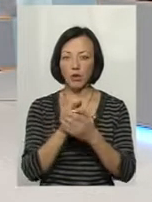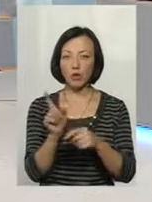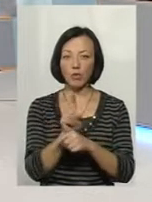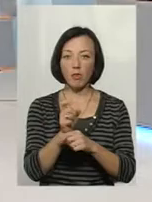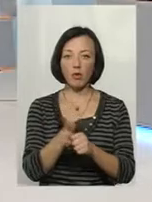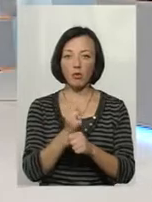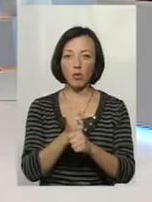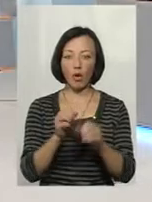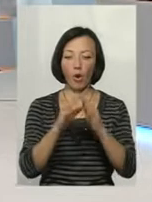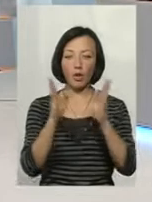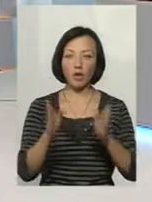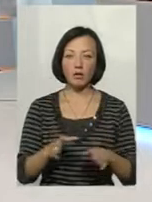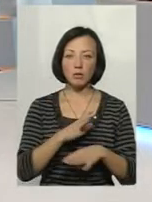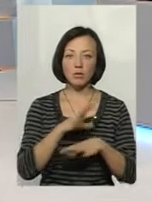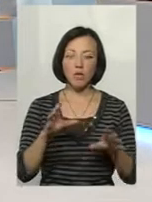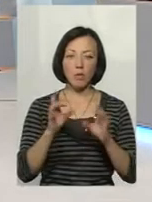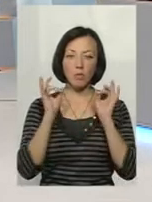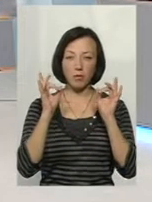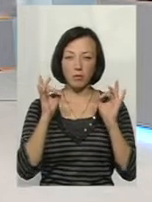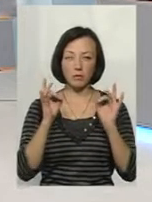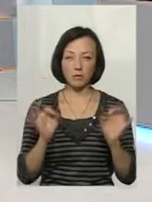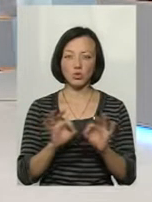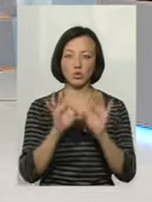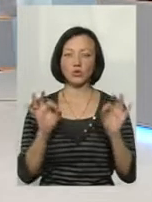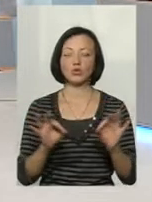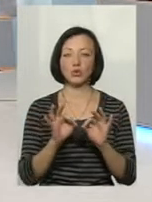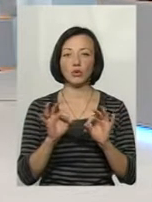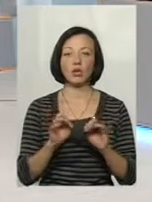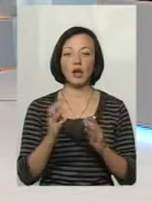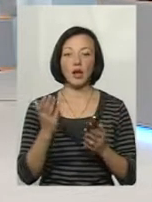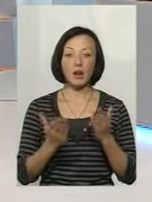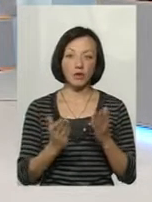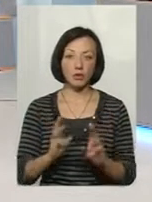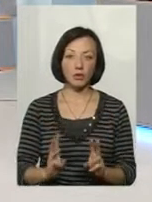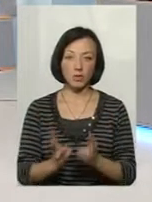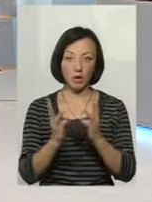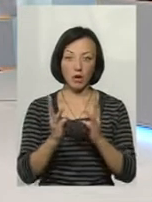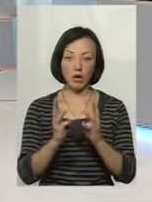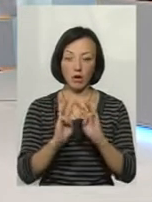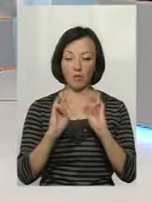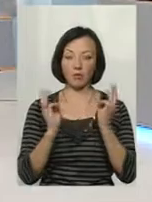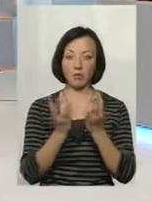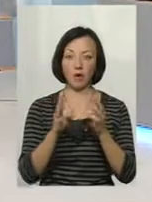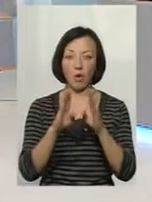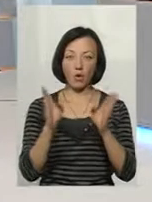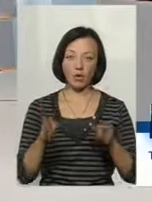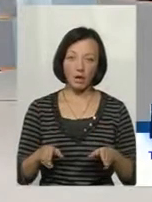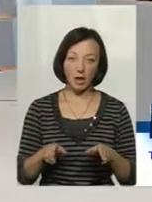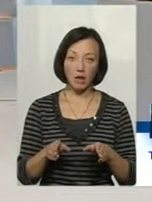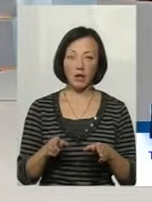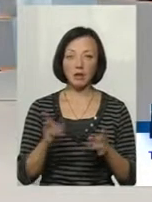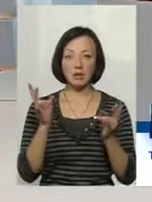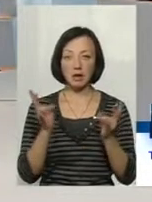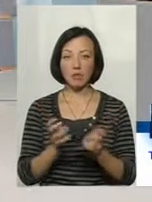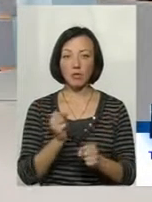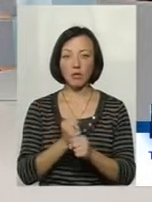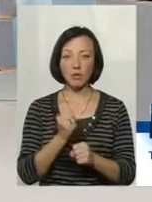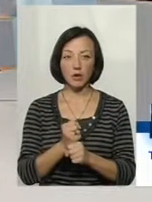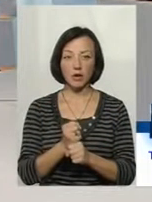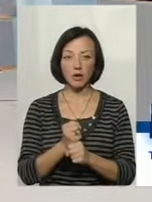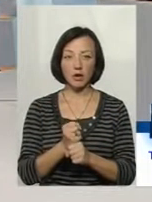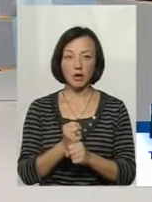роботою котла, щоб не було хлопків і так далі. Якщо розпалюється котел або грубка, обов'язково потрібно робити